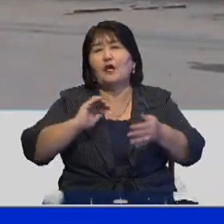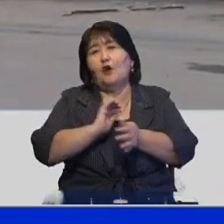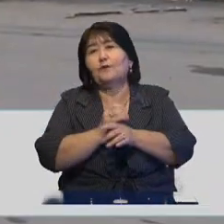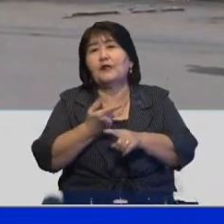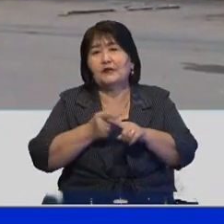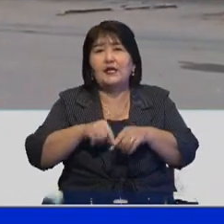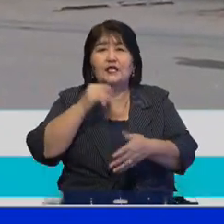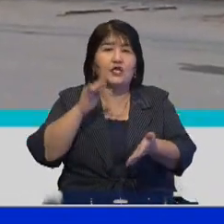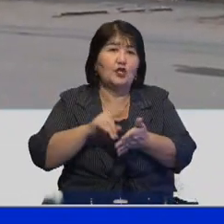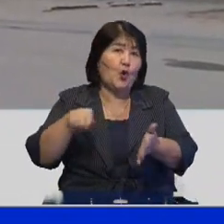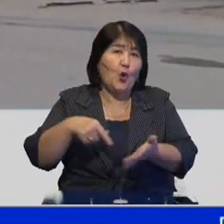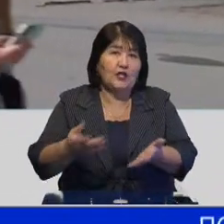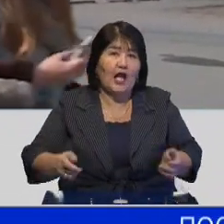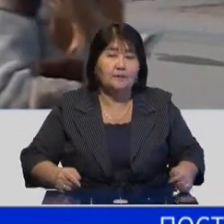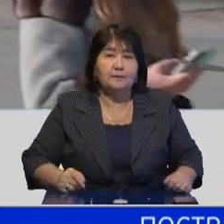города.